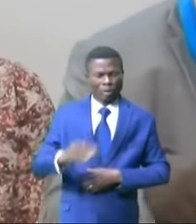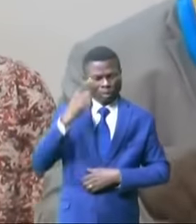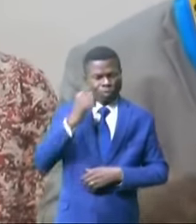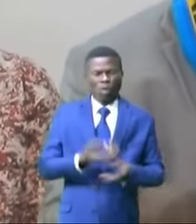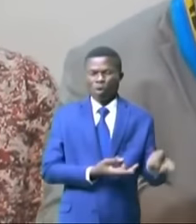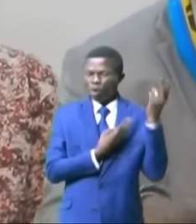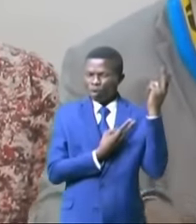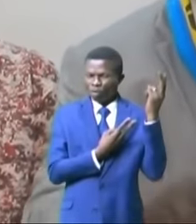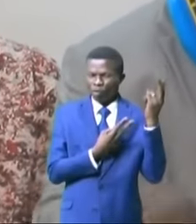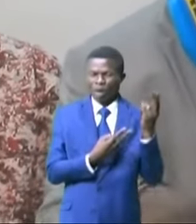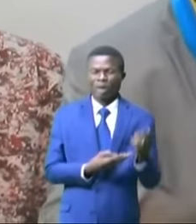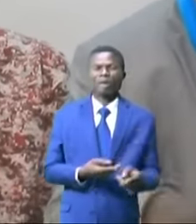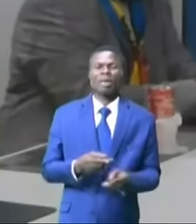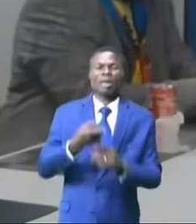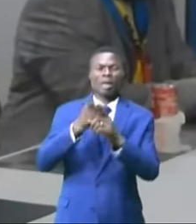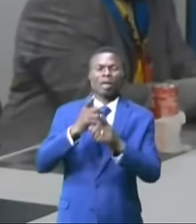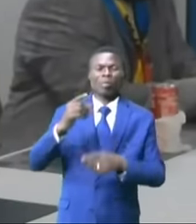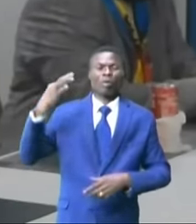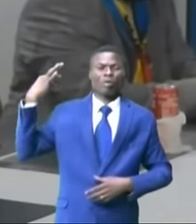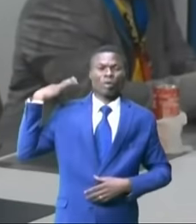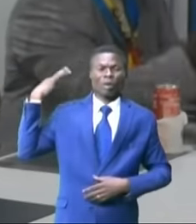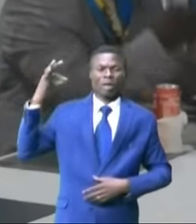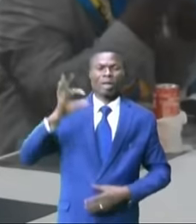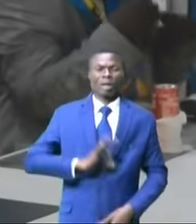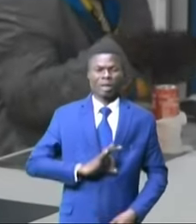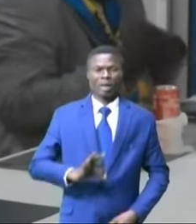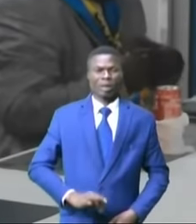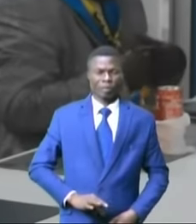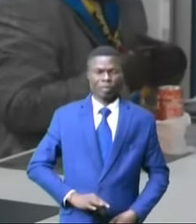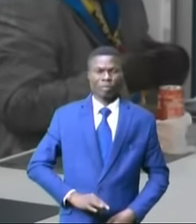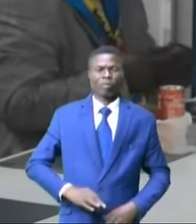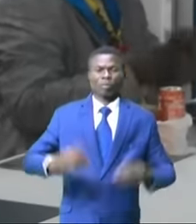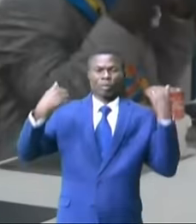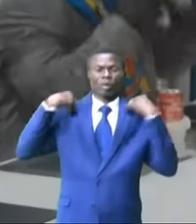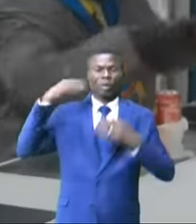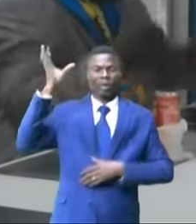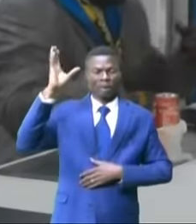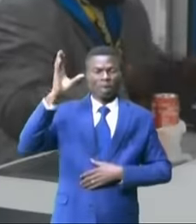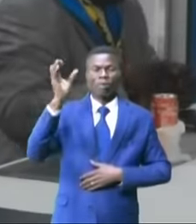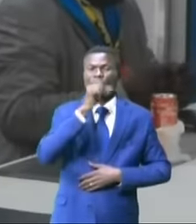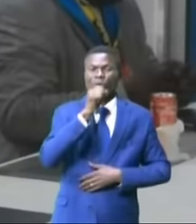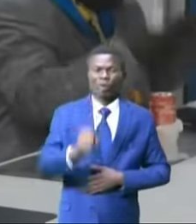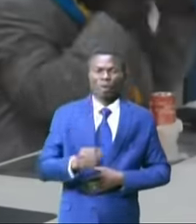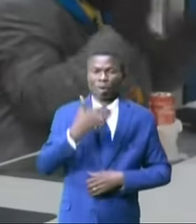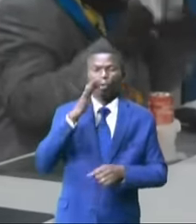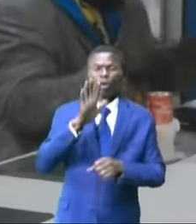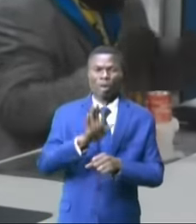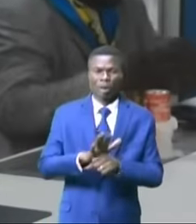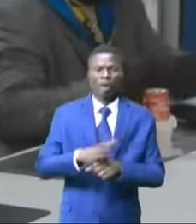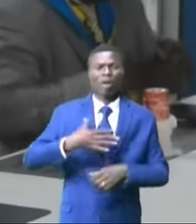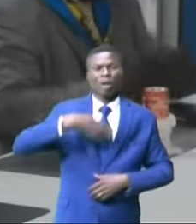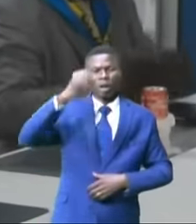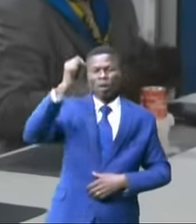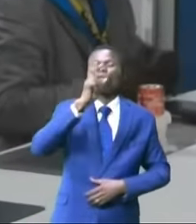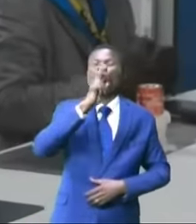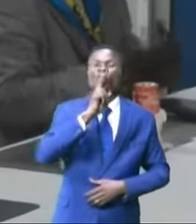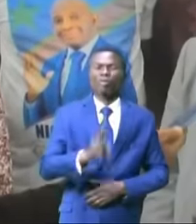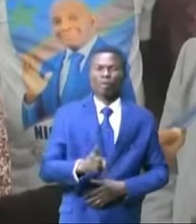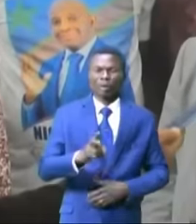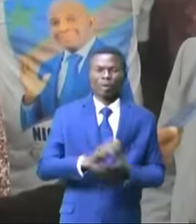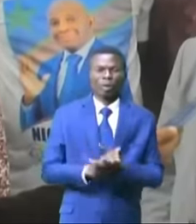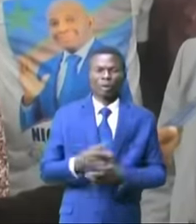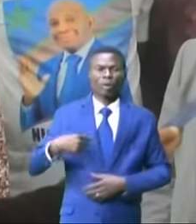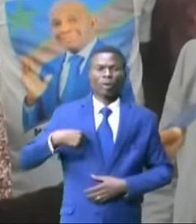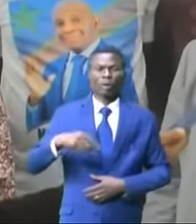considération exprimée par le président candidat à sa propre succession, les gardiens des valeurs ancestrales lui promettent une victoire écrasante. Et puis,